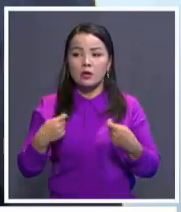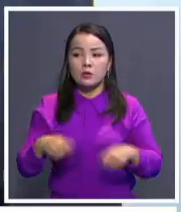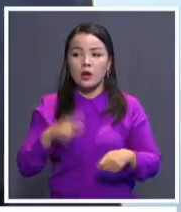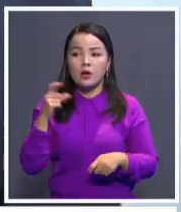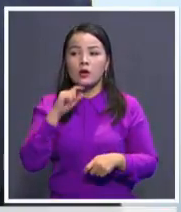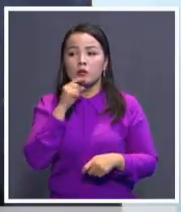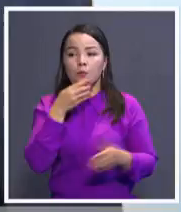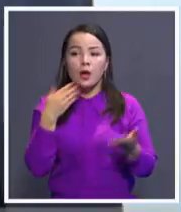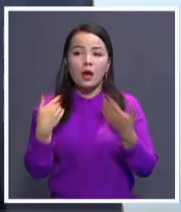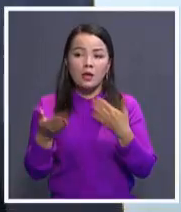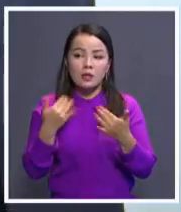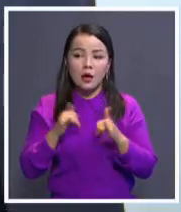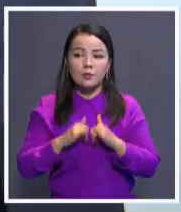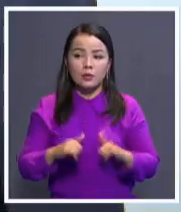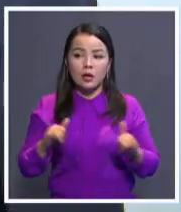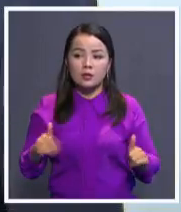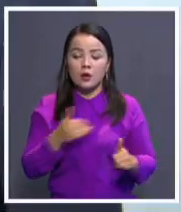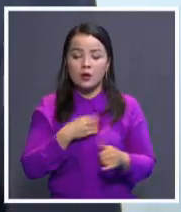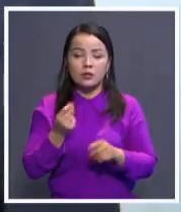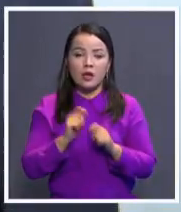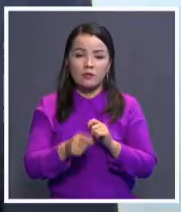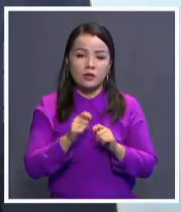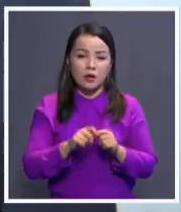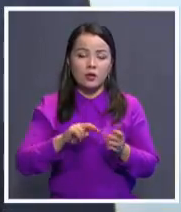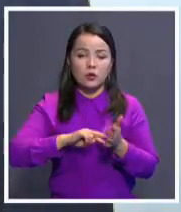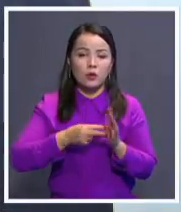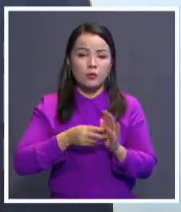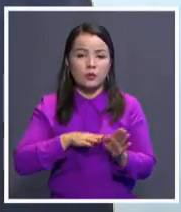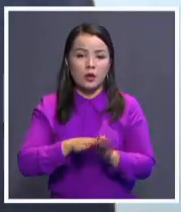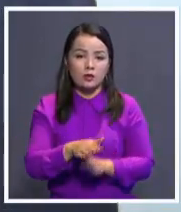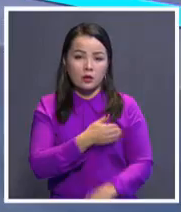сауда-экономикалық қарым-қатынасты өрістетіп, инвестициялық жобаларды жүзеге асыруды